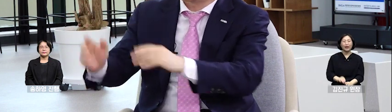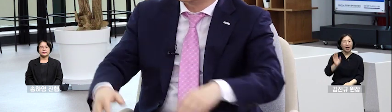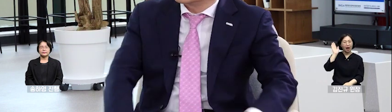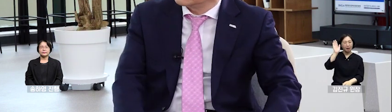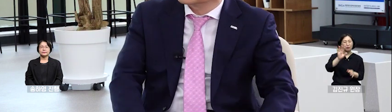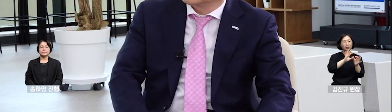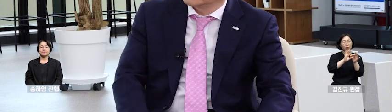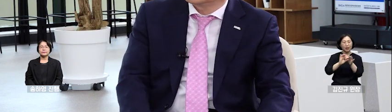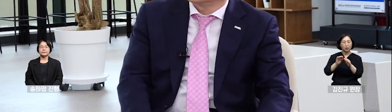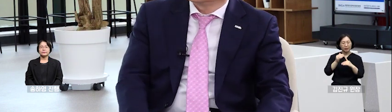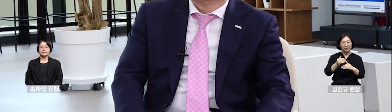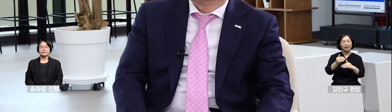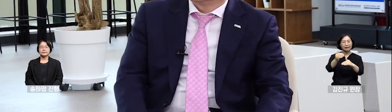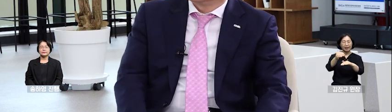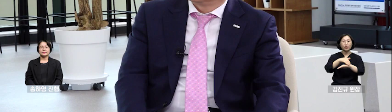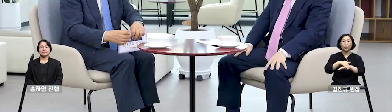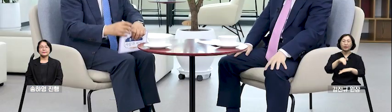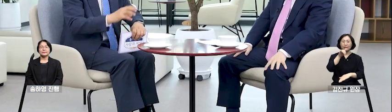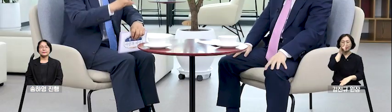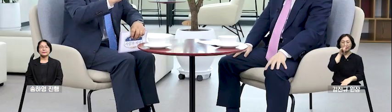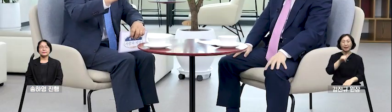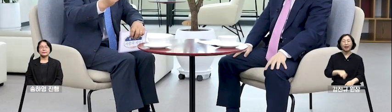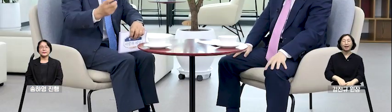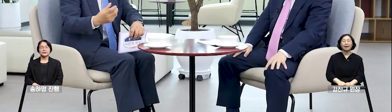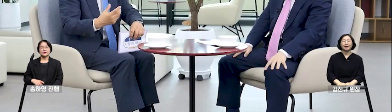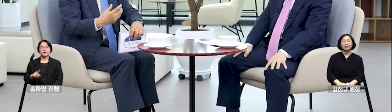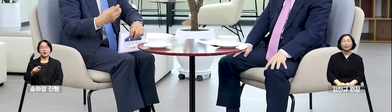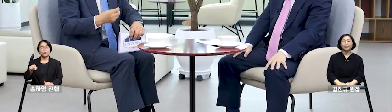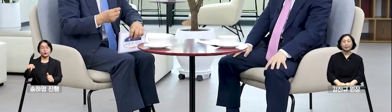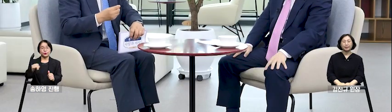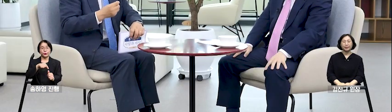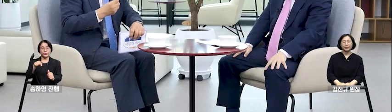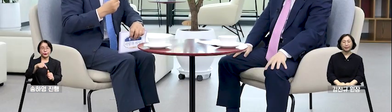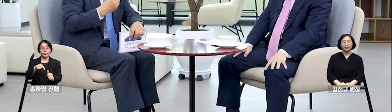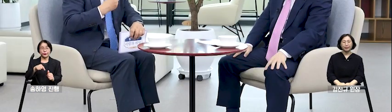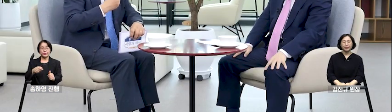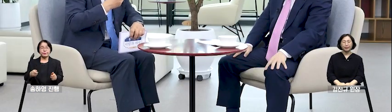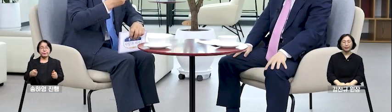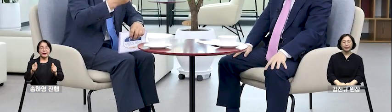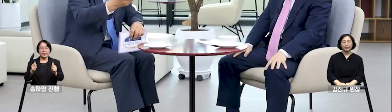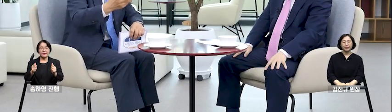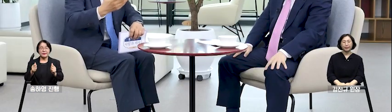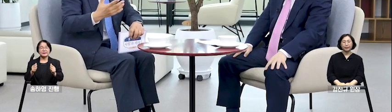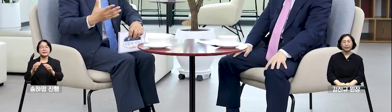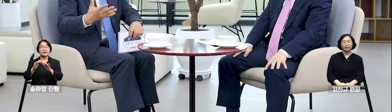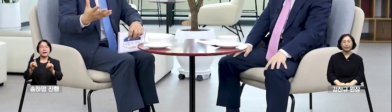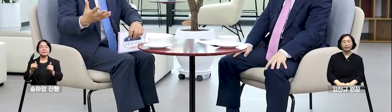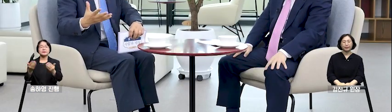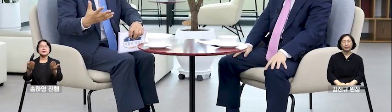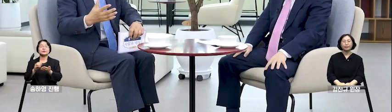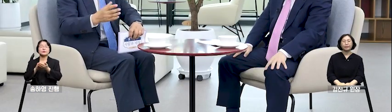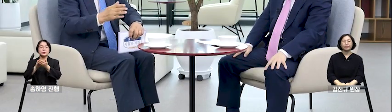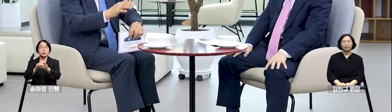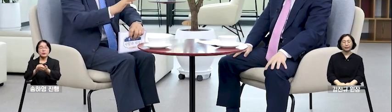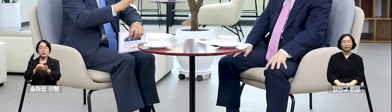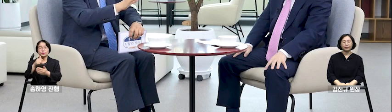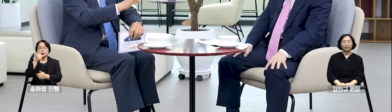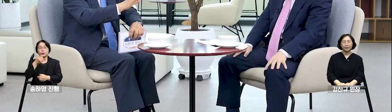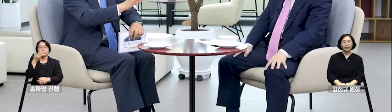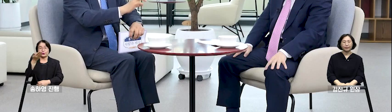본격적으로 진행될 예정이니 까 그런데 그 교육을 받은 사람들을 이렇게 취업을 또 알선해 주고